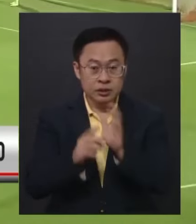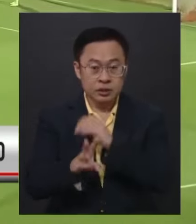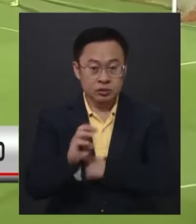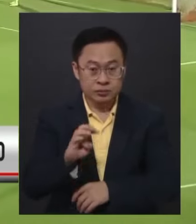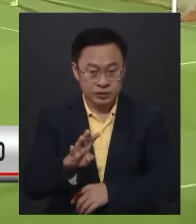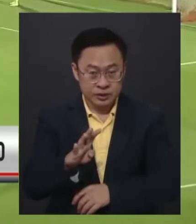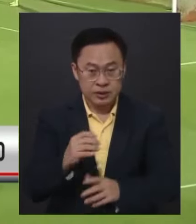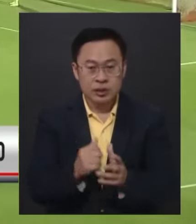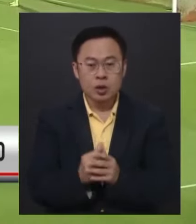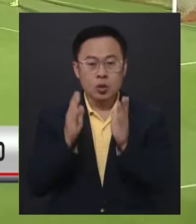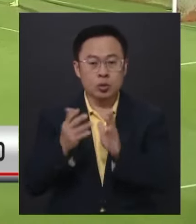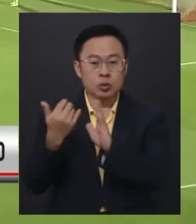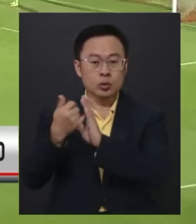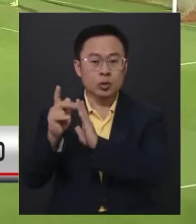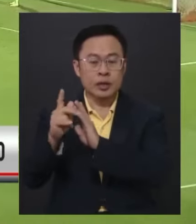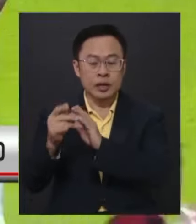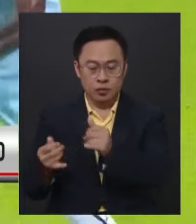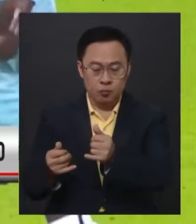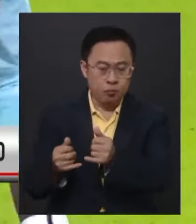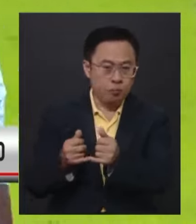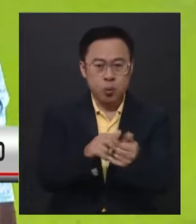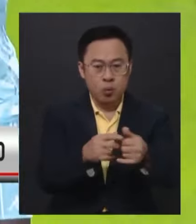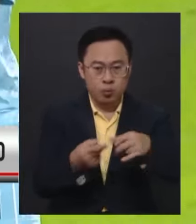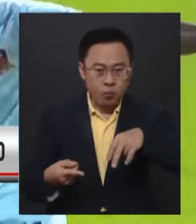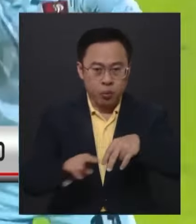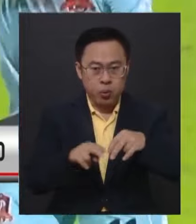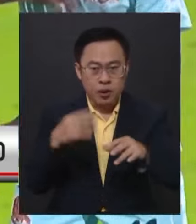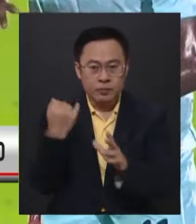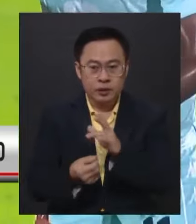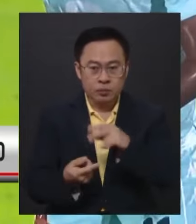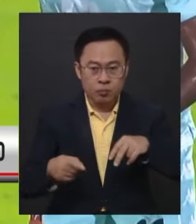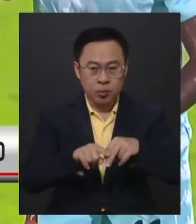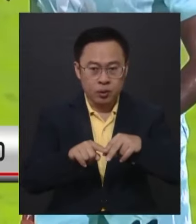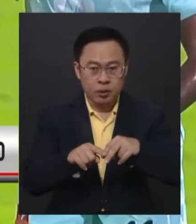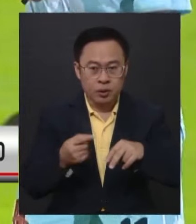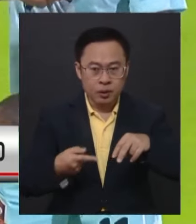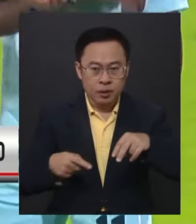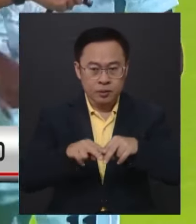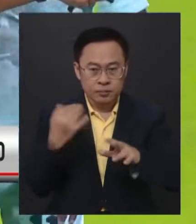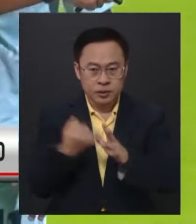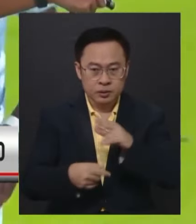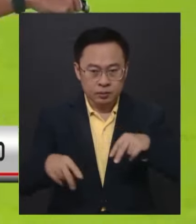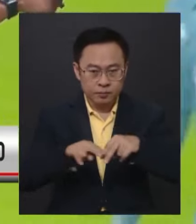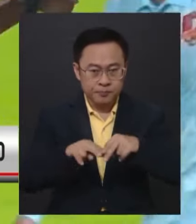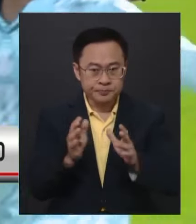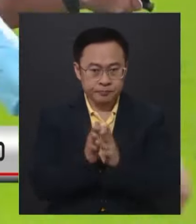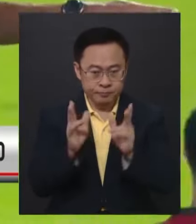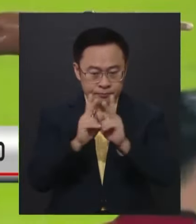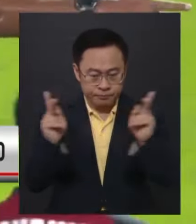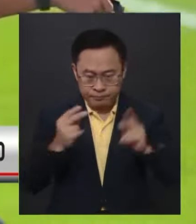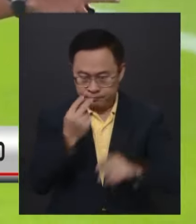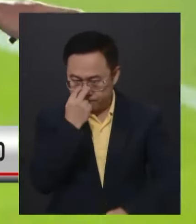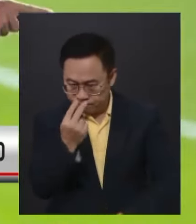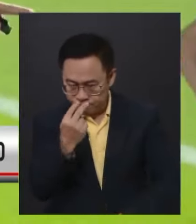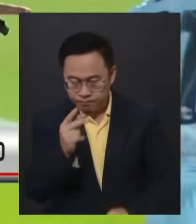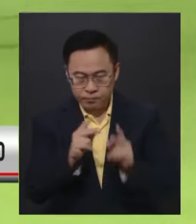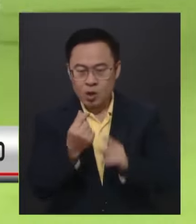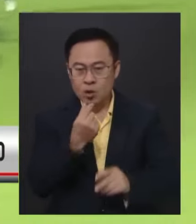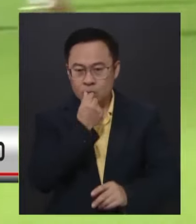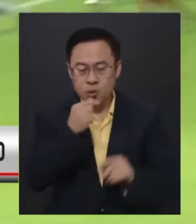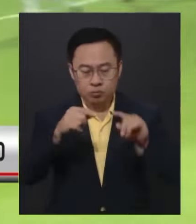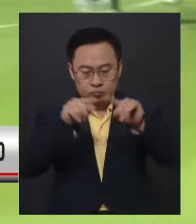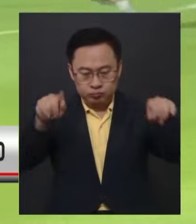รอบเขตโทษจังหวะนี้เลยครับถึงบอลก่อนแล้วโดนแนวรับขอนแก่นเนี่ยจิ้มเข้าไปที่ข้อเท้านะครับผู้สินชี้เป็นจุดโทษทันทีให้กับเมื